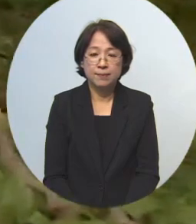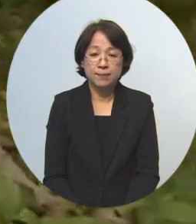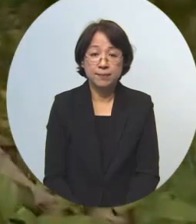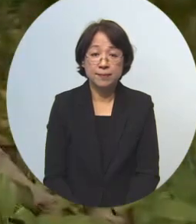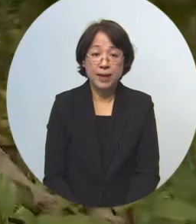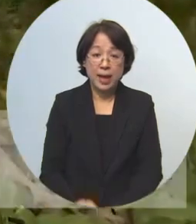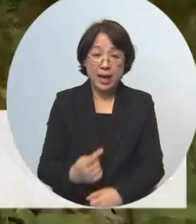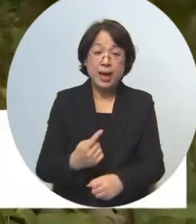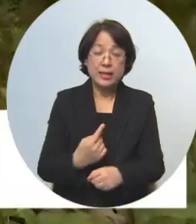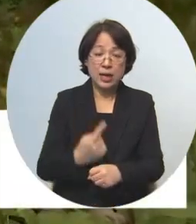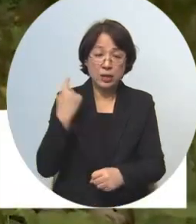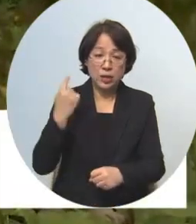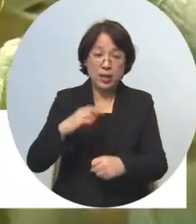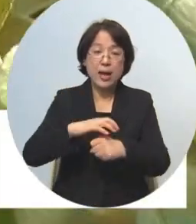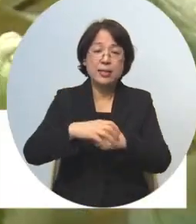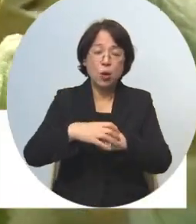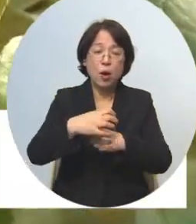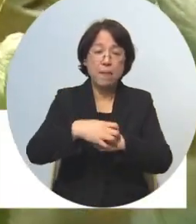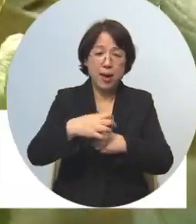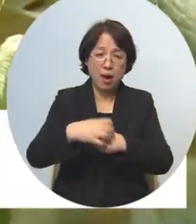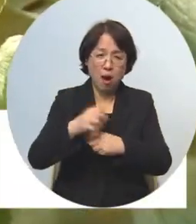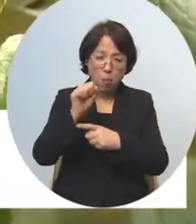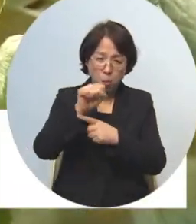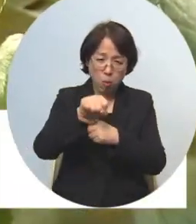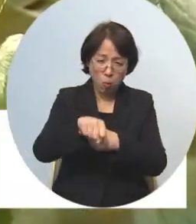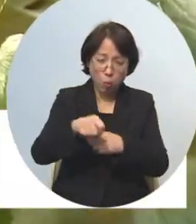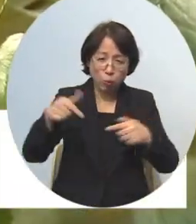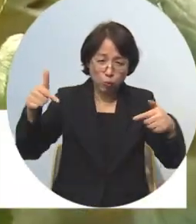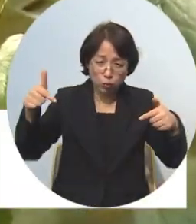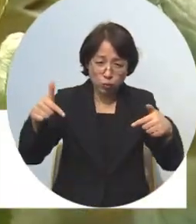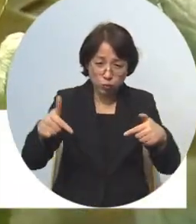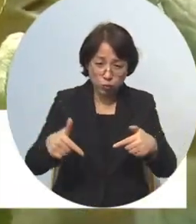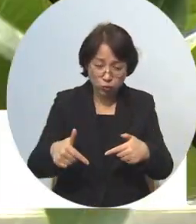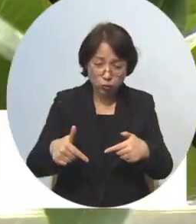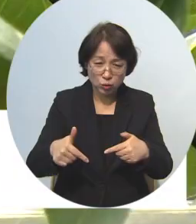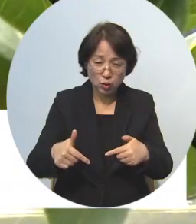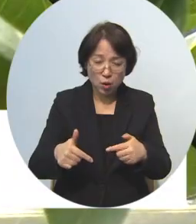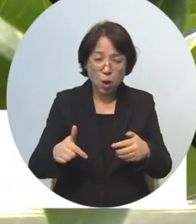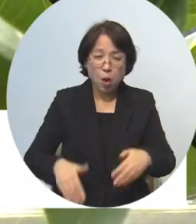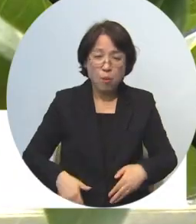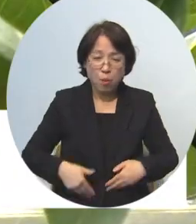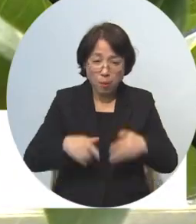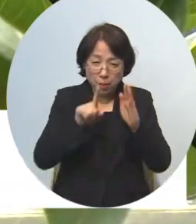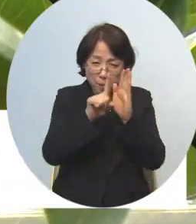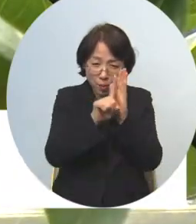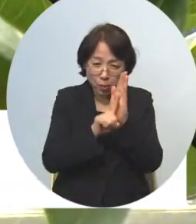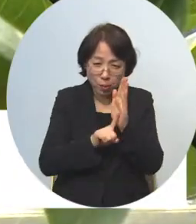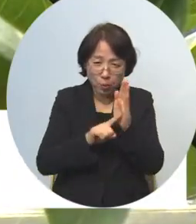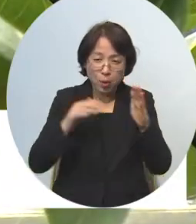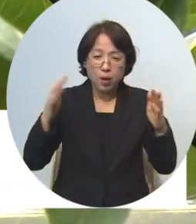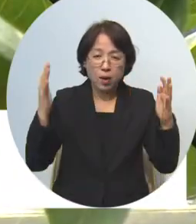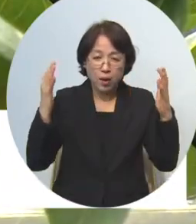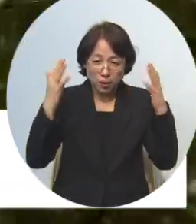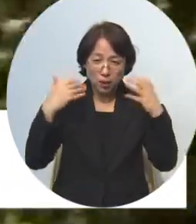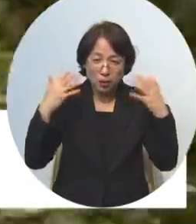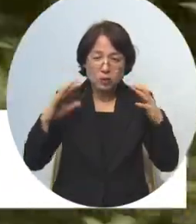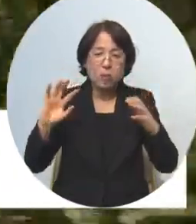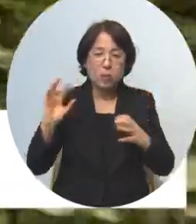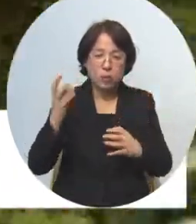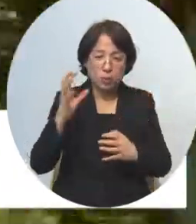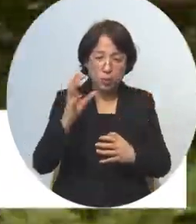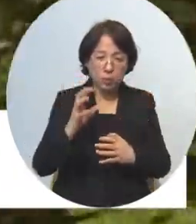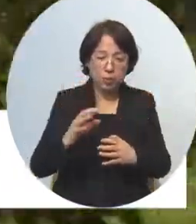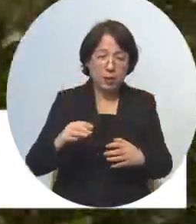지난해 사과와 배 생산량은 봄철 저은 피해와 여름철 태풍 수학기 탄저병 여파로 크게